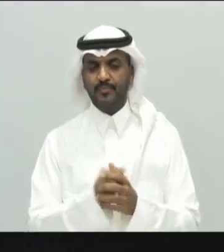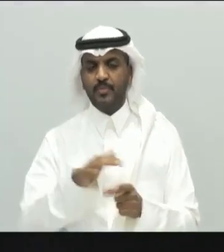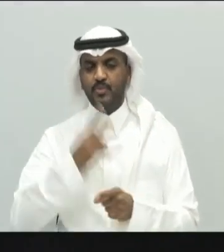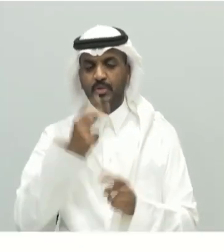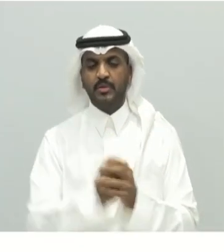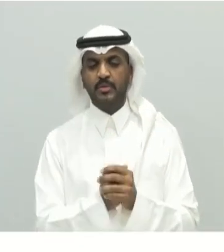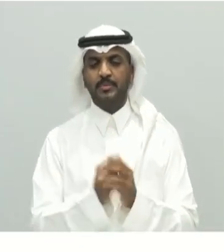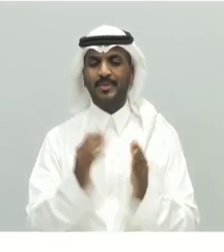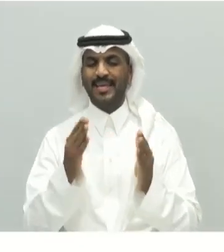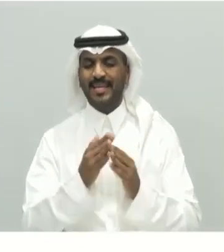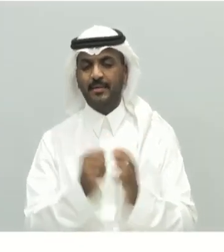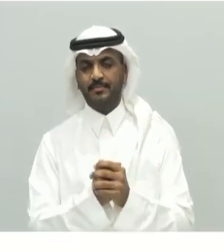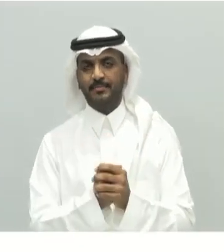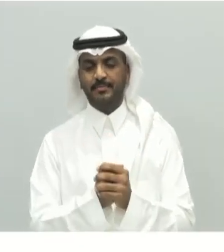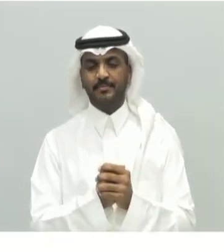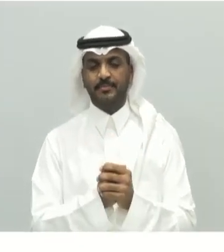السعوديه